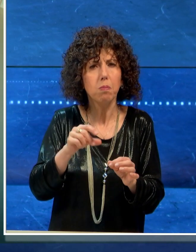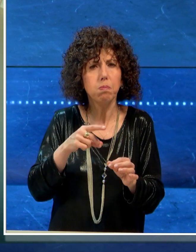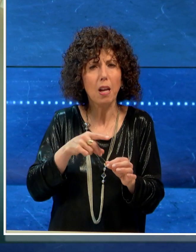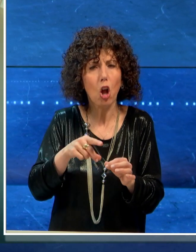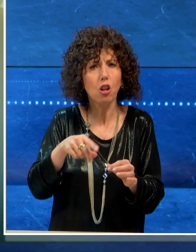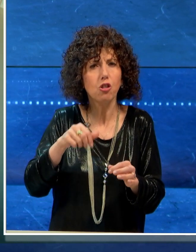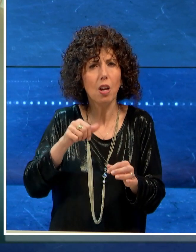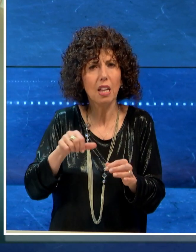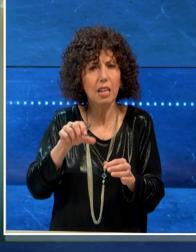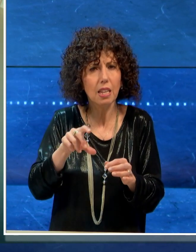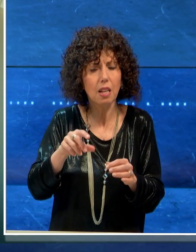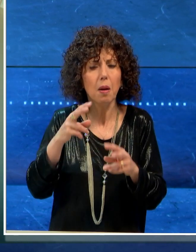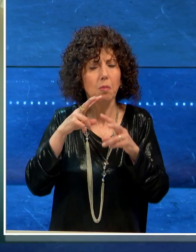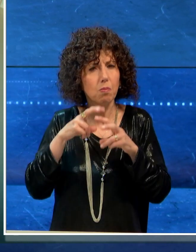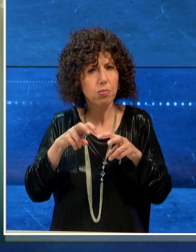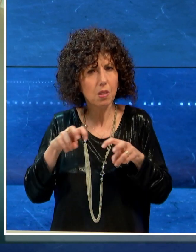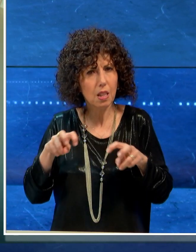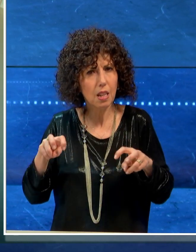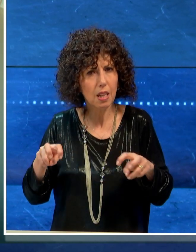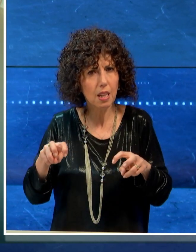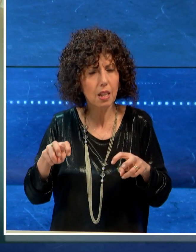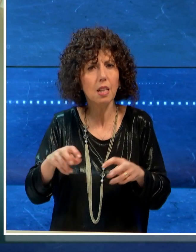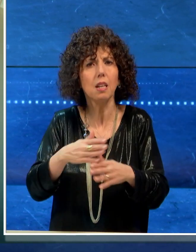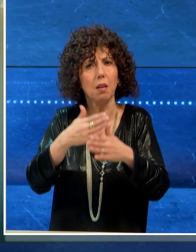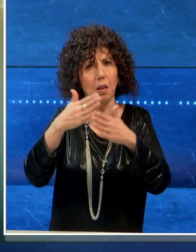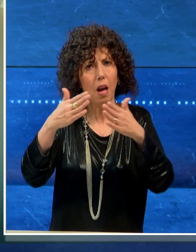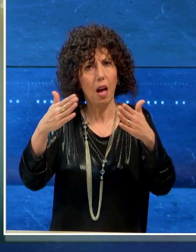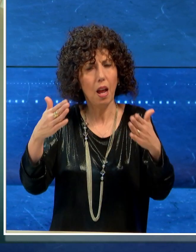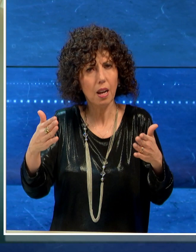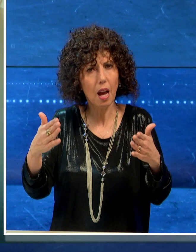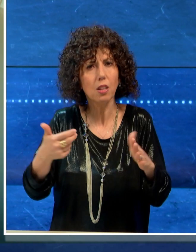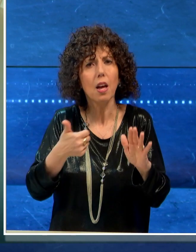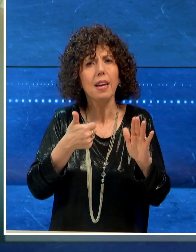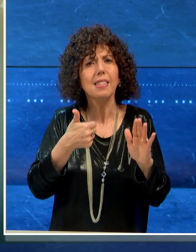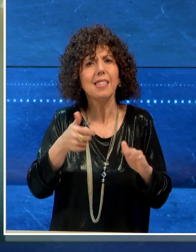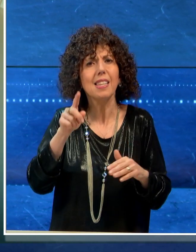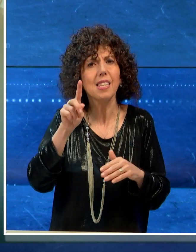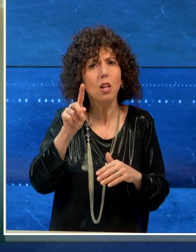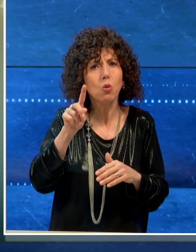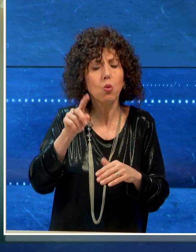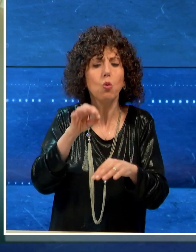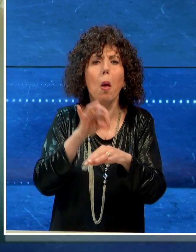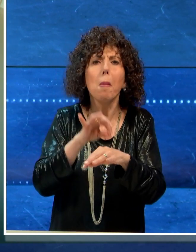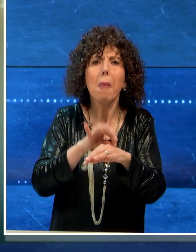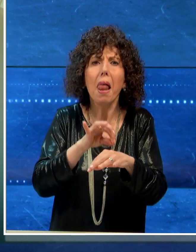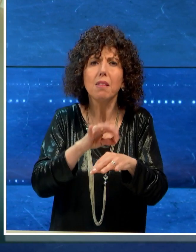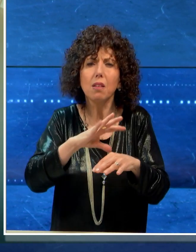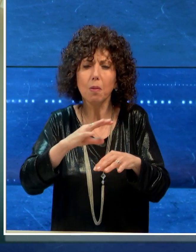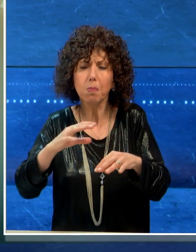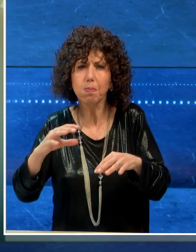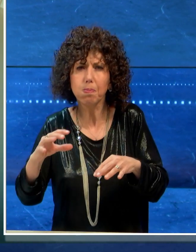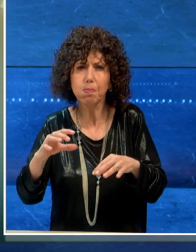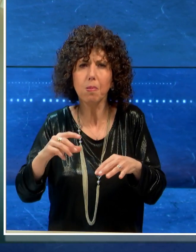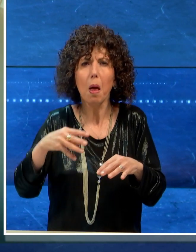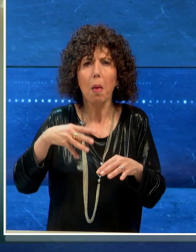effettuare lo screening super esteso di 61 malattie metaboliche